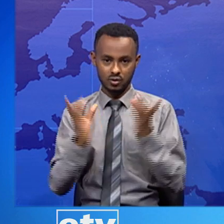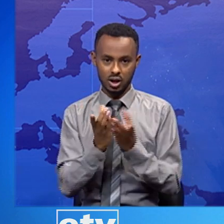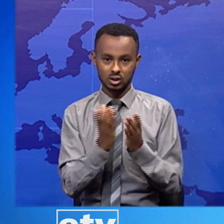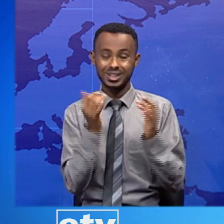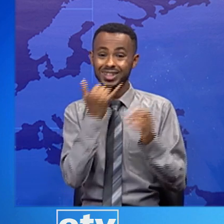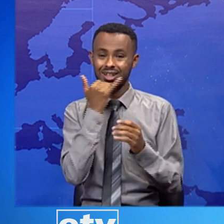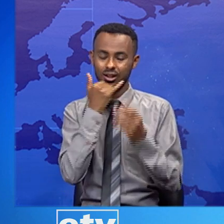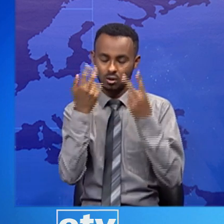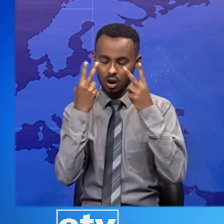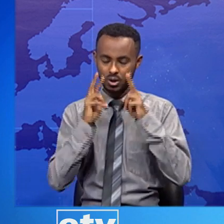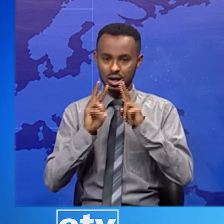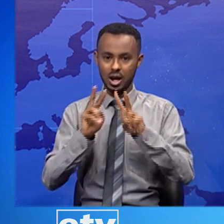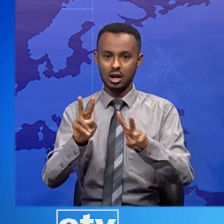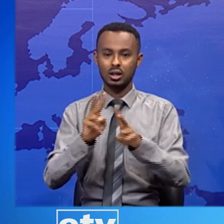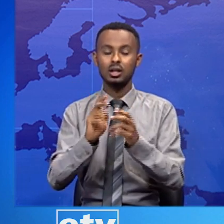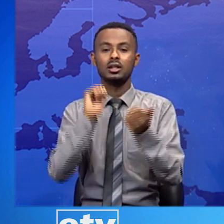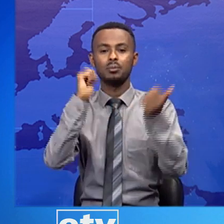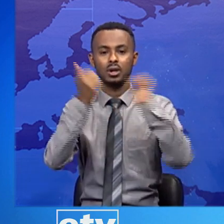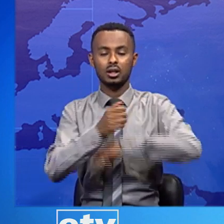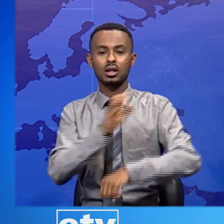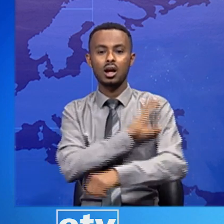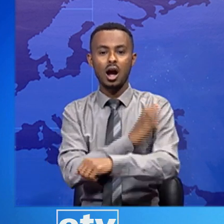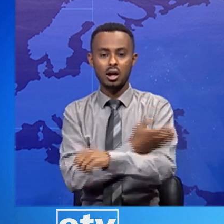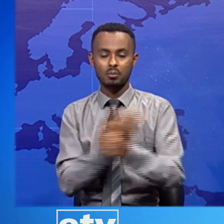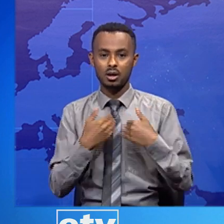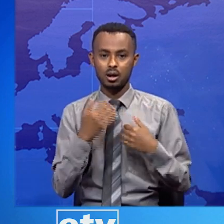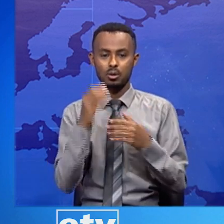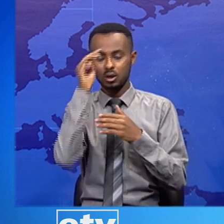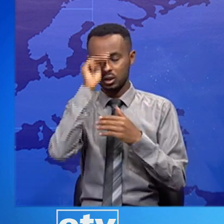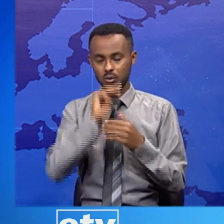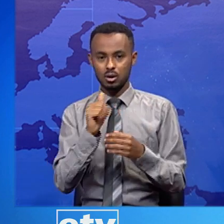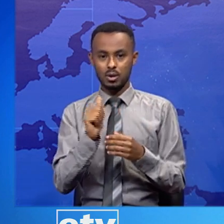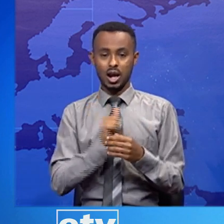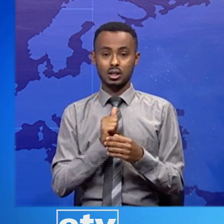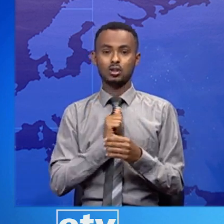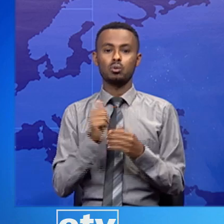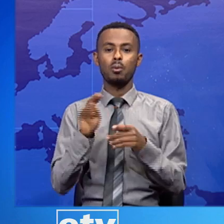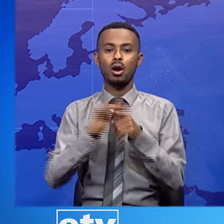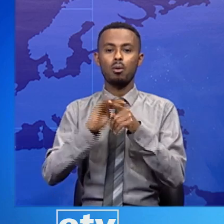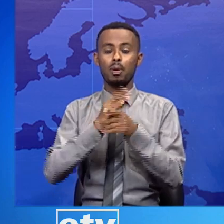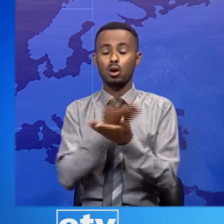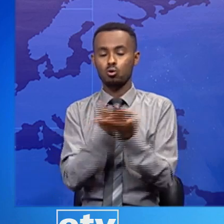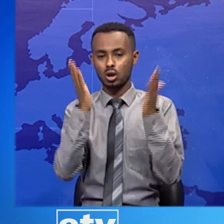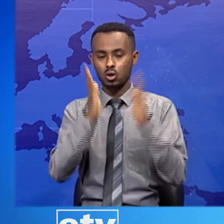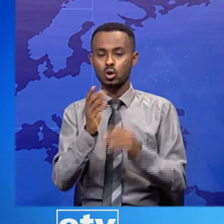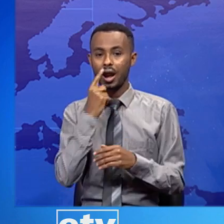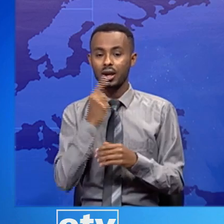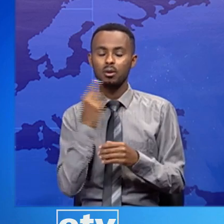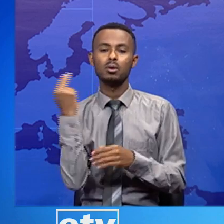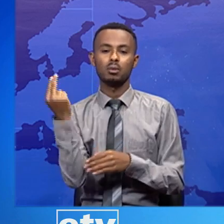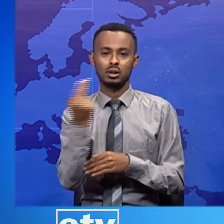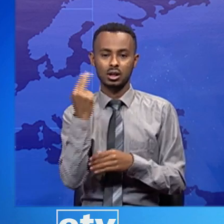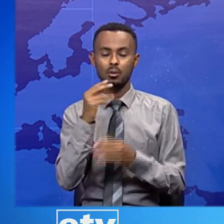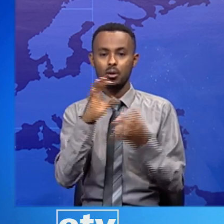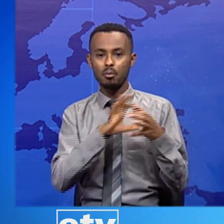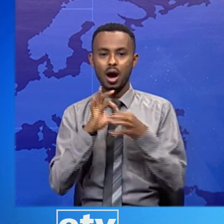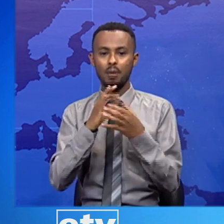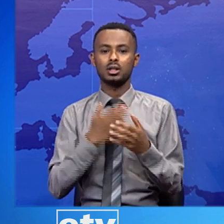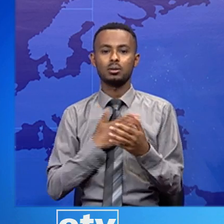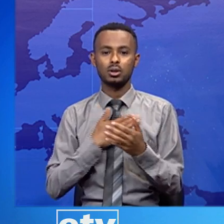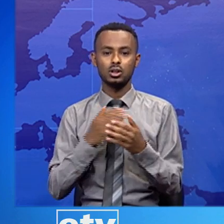ዝግጅት ክፍላችንን የተሳሳተውን አመለካከት የመቀየር አቅም ያለው ጥበብ በራሳቸው በባለ ጉዳዮቹ አንደበት